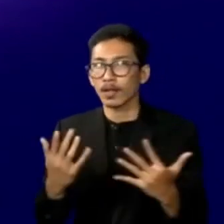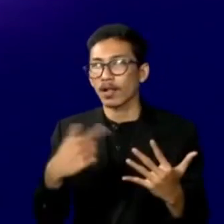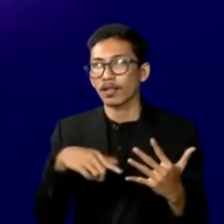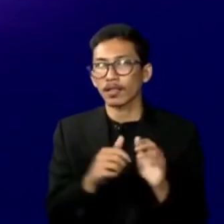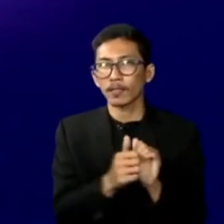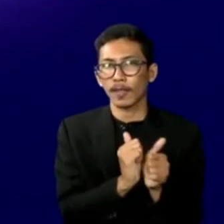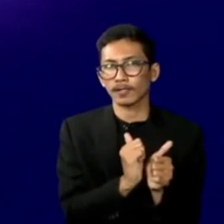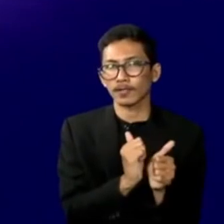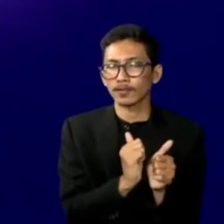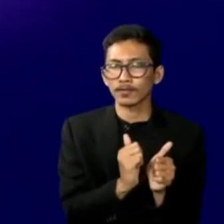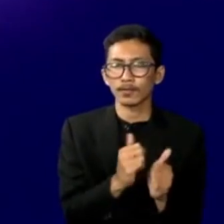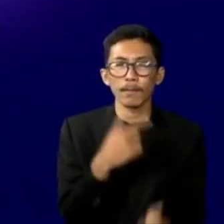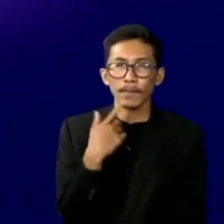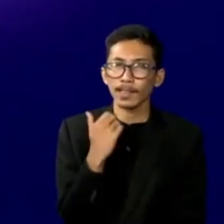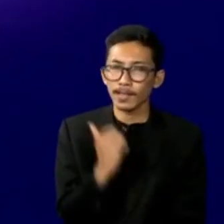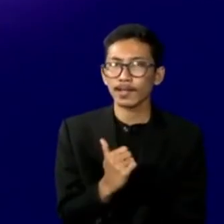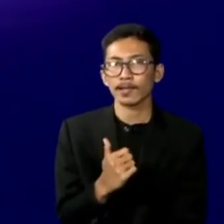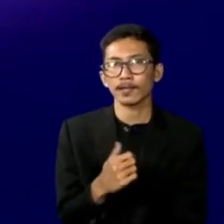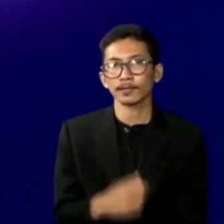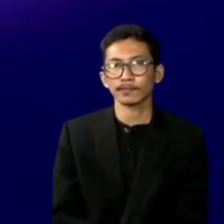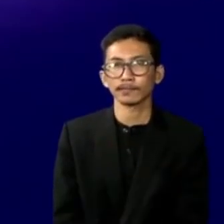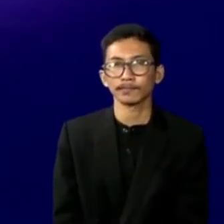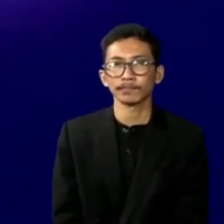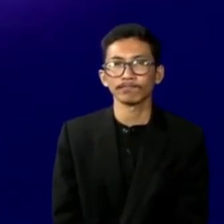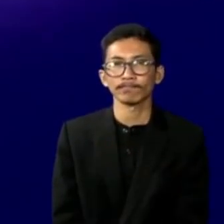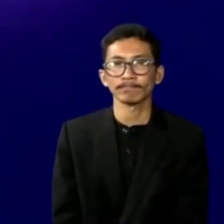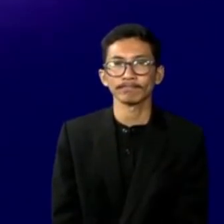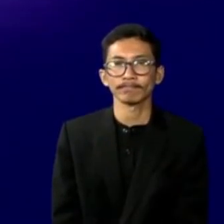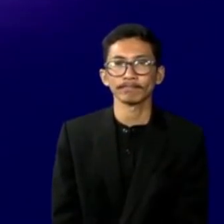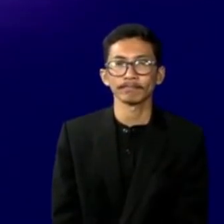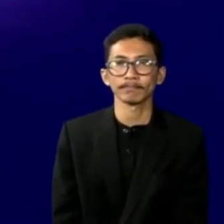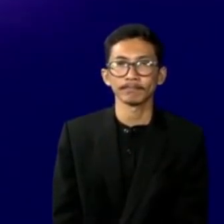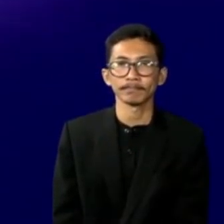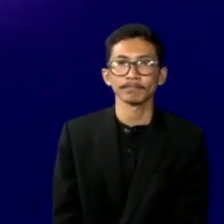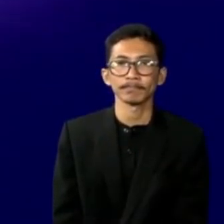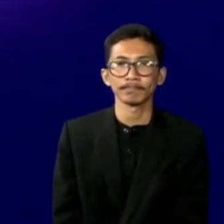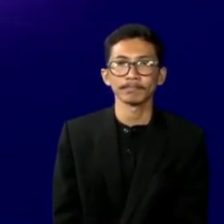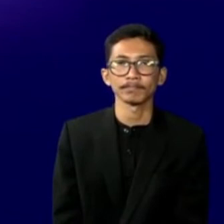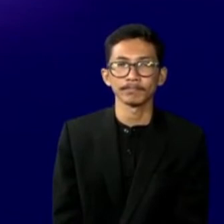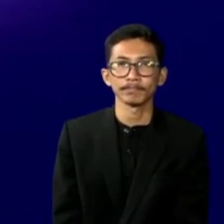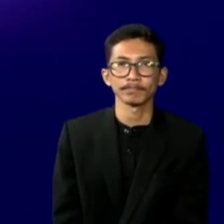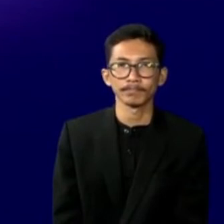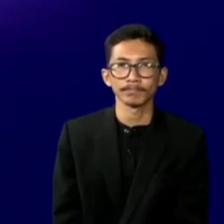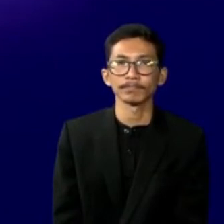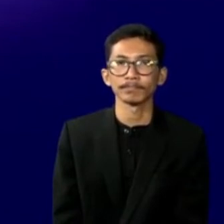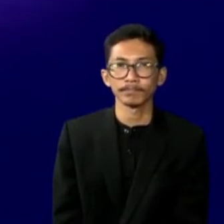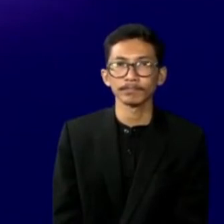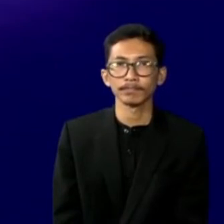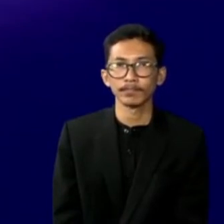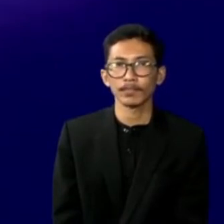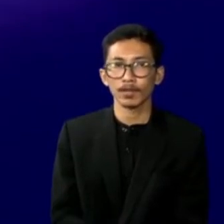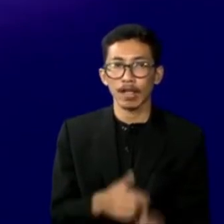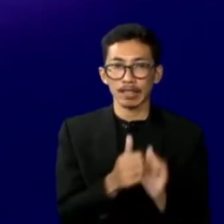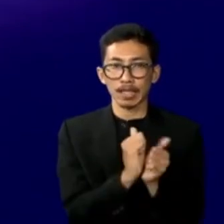testing itu adalah bagian yang terintegrasi yang terintegral dengan keseluruhan upaya